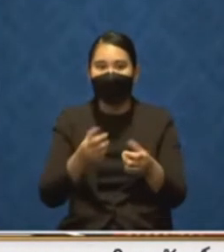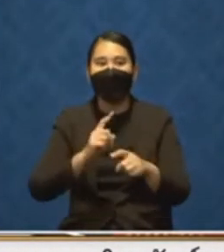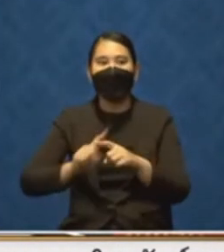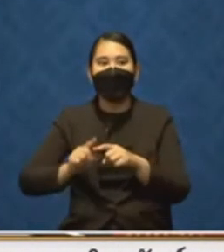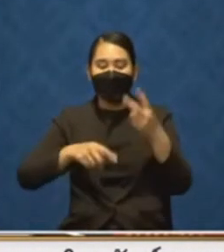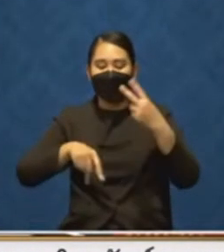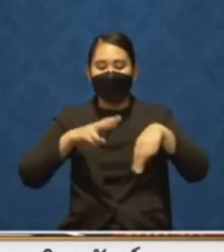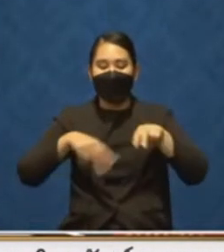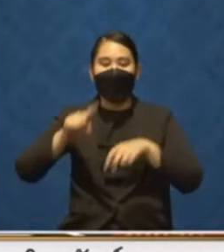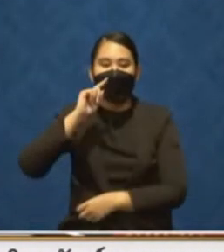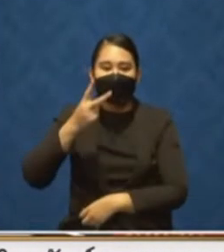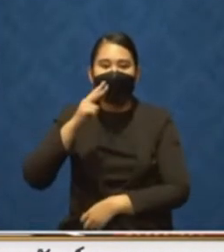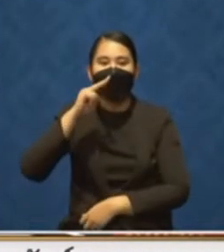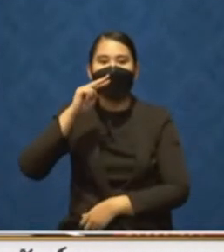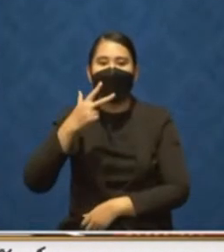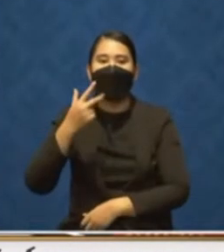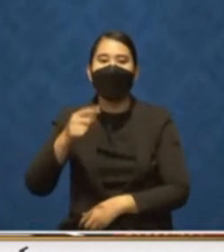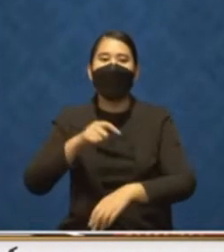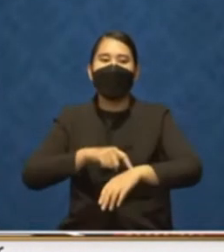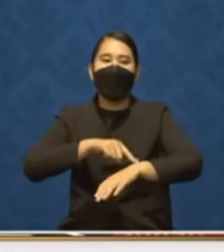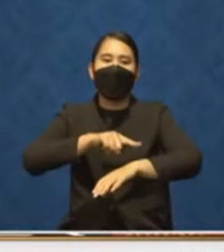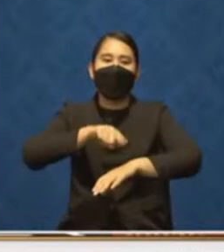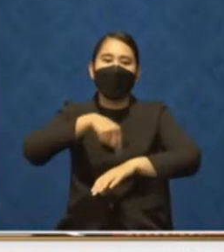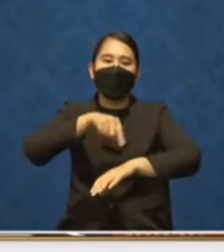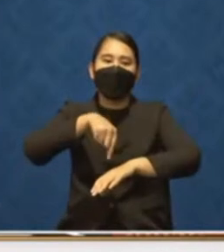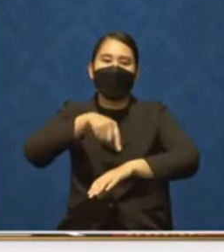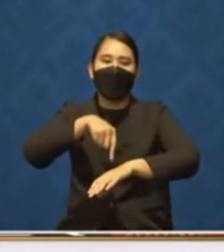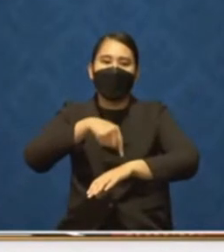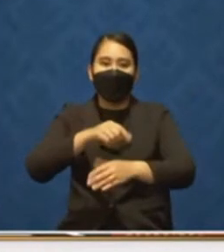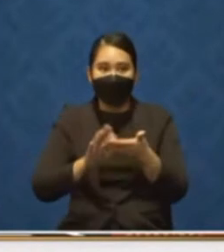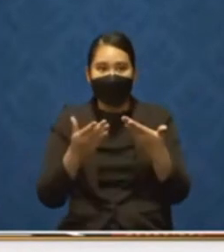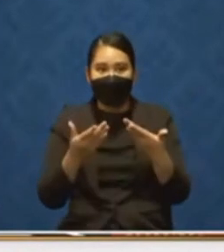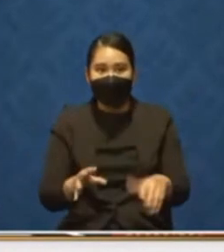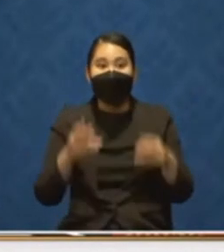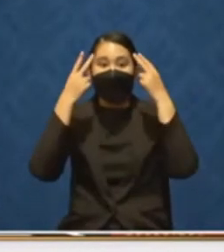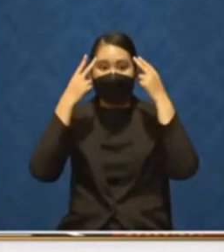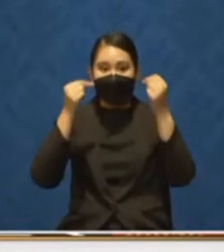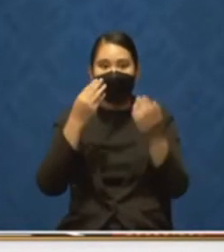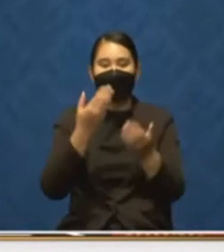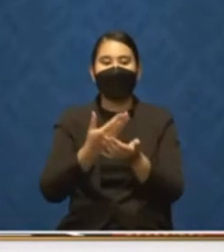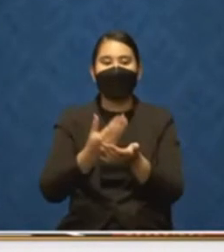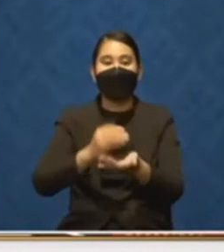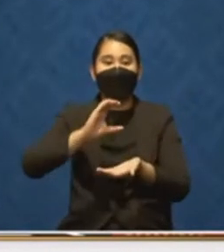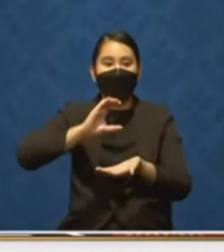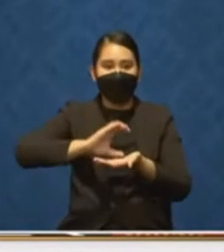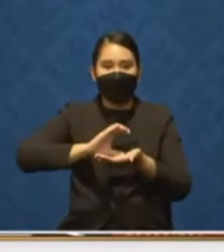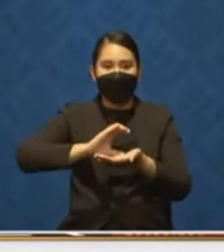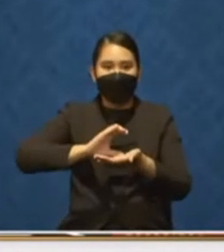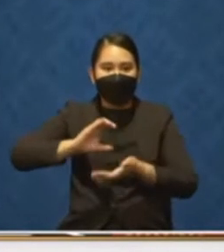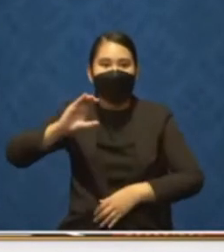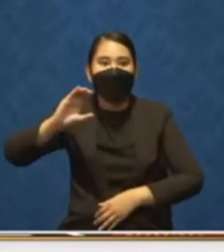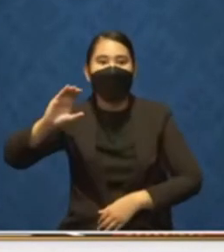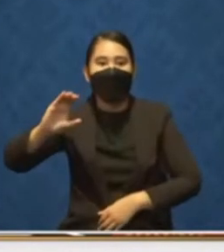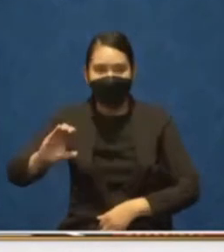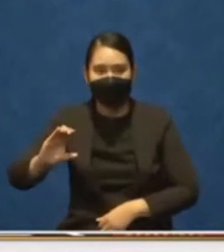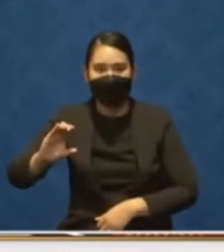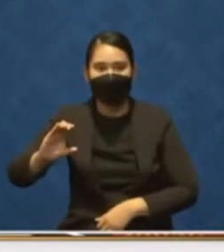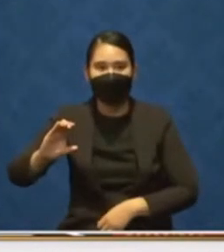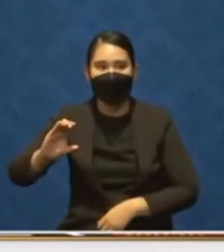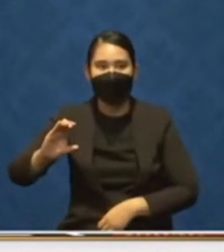ไปเรื่อยๆถึงเวลาปุ๊ปนายกรัฐมนตรีเอางบกลางมาชายค่าเสียหาย